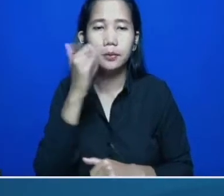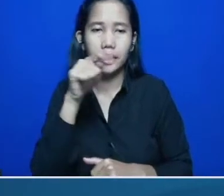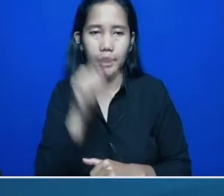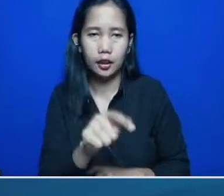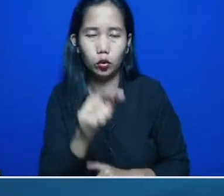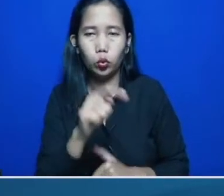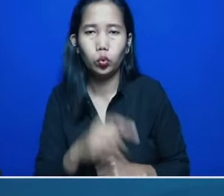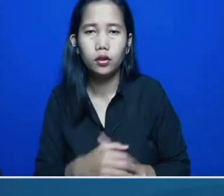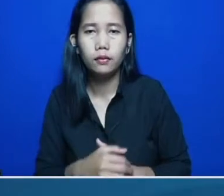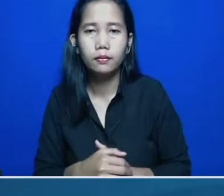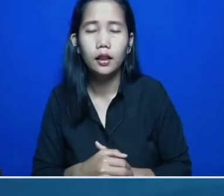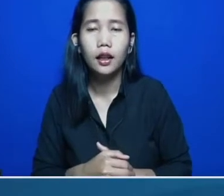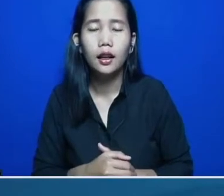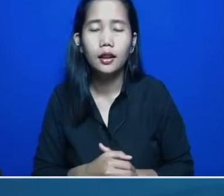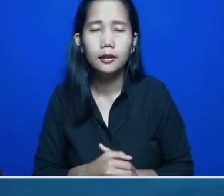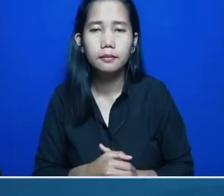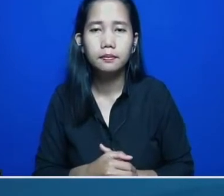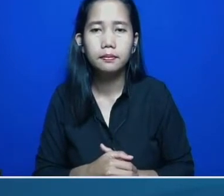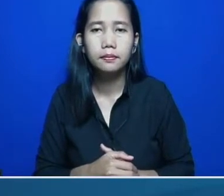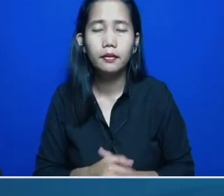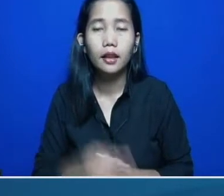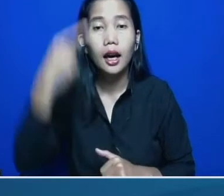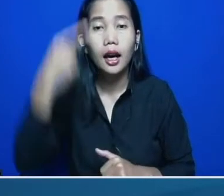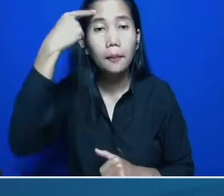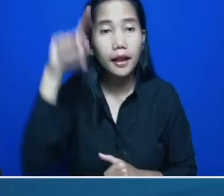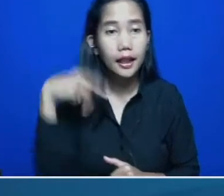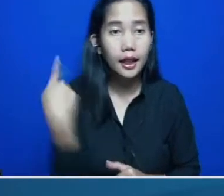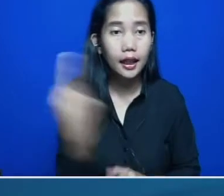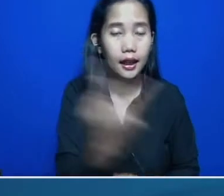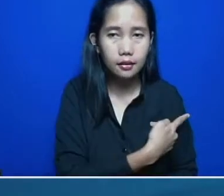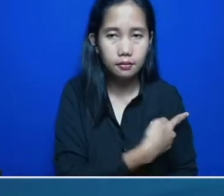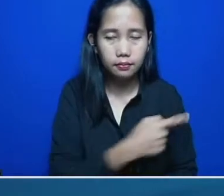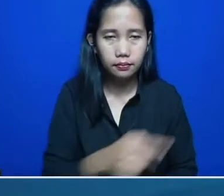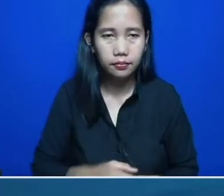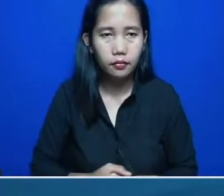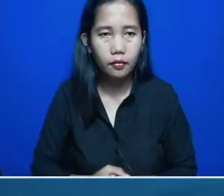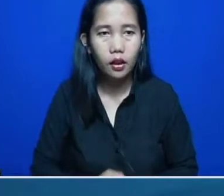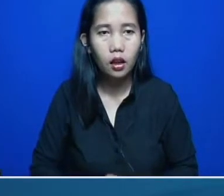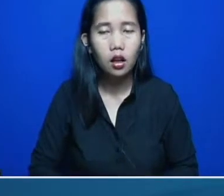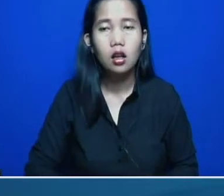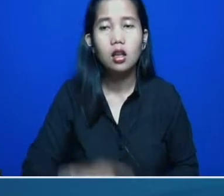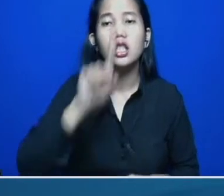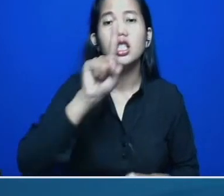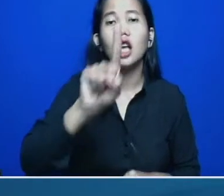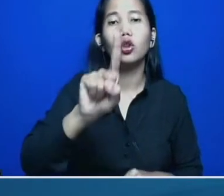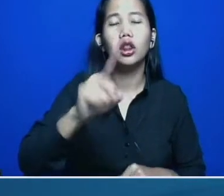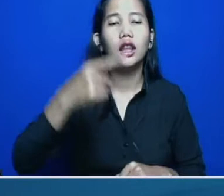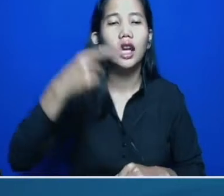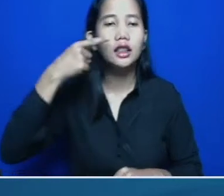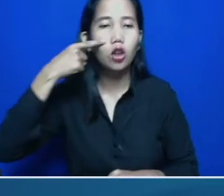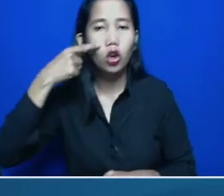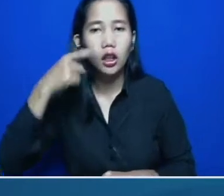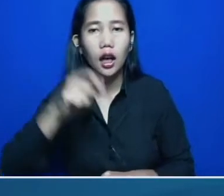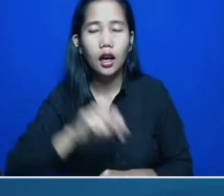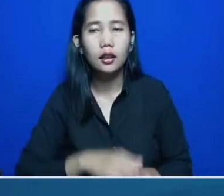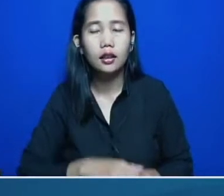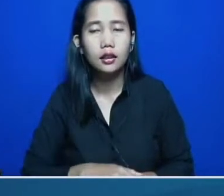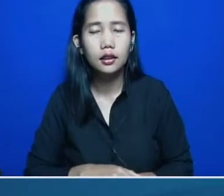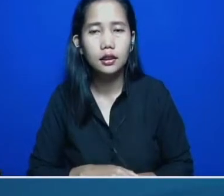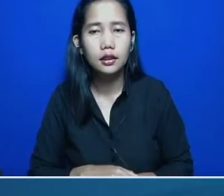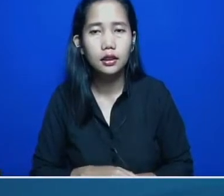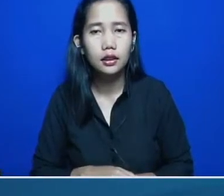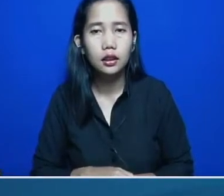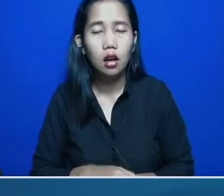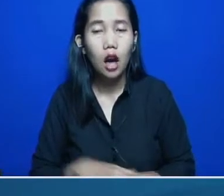Allah bagi kita dalam hal apa saja penyucian itu perlu